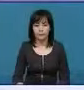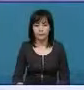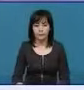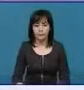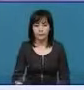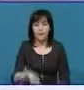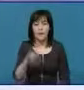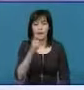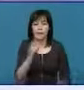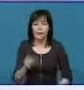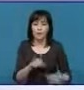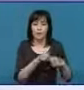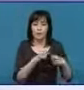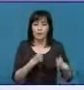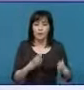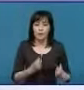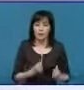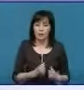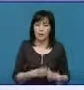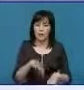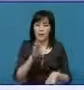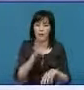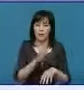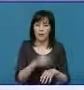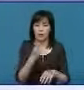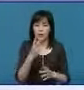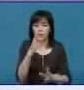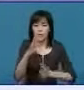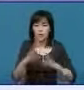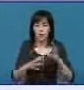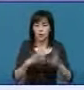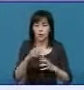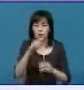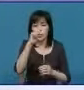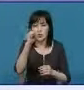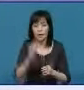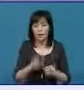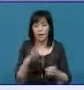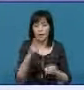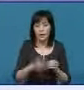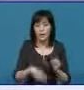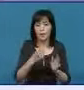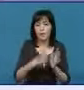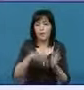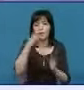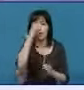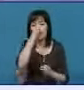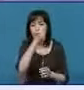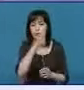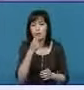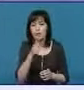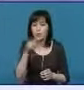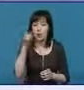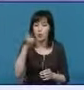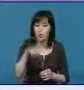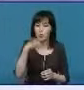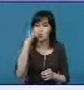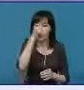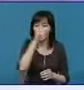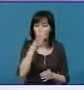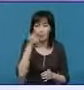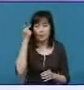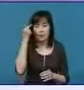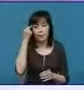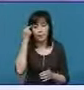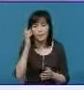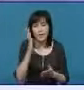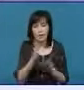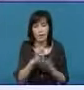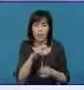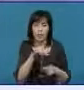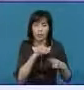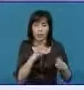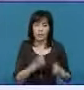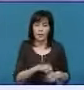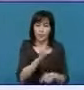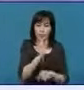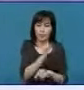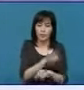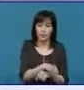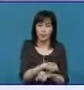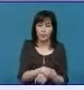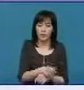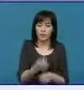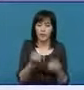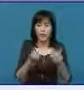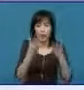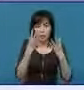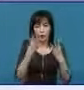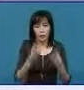Адамзат жүрегіне айықпа шара салған екінші дүниежүзілік соғыстың аяқталғанына 70 жыл толса да, сол жылдардың елесі, жүректерге салып кеткен сызаты әлі